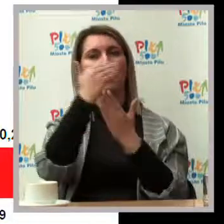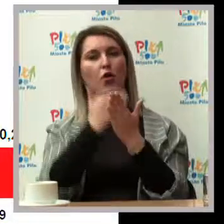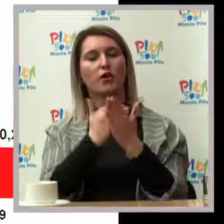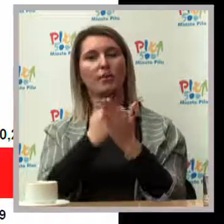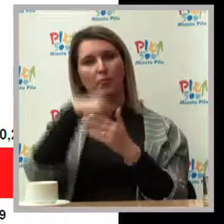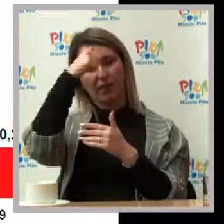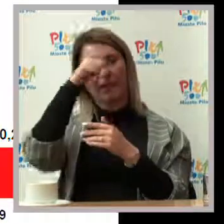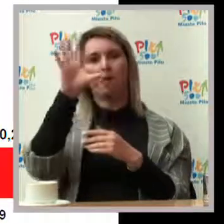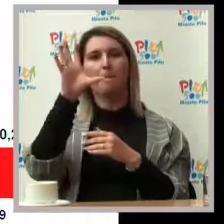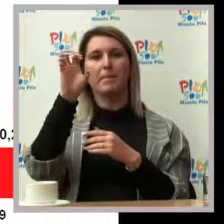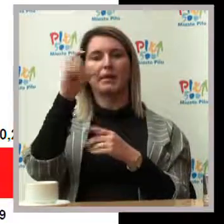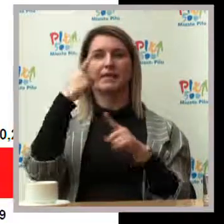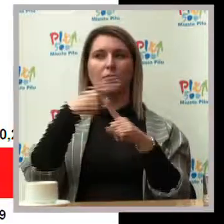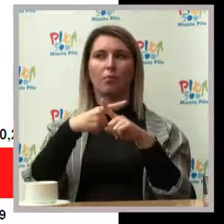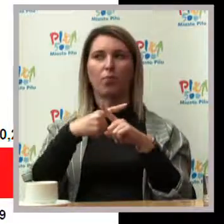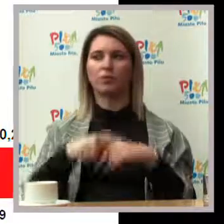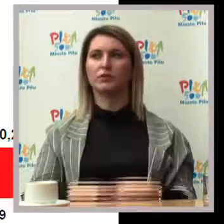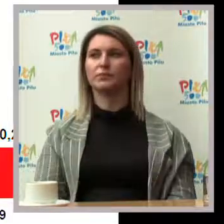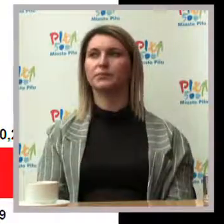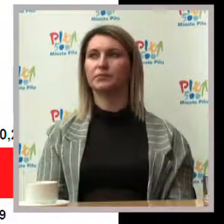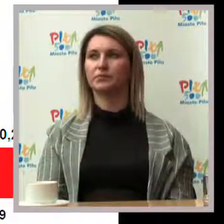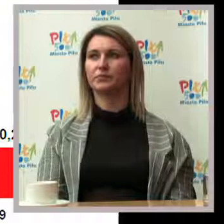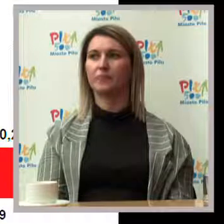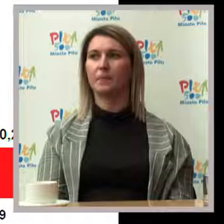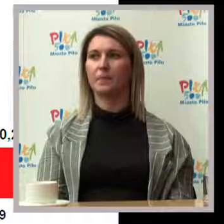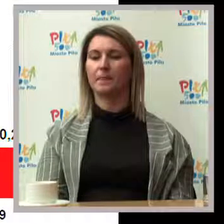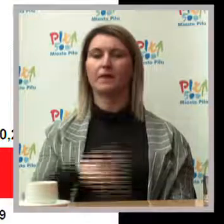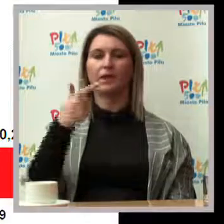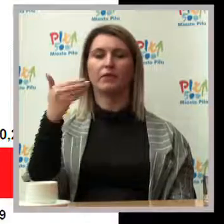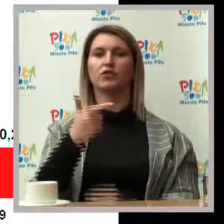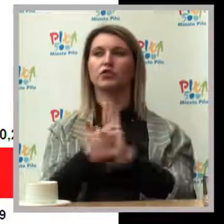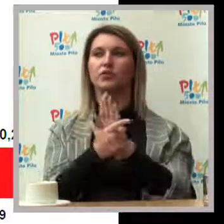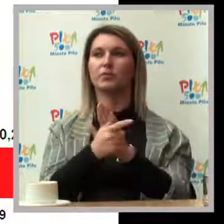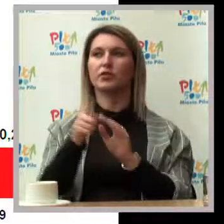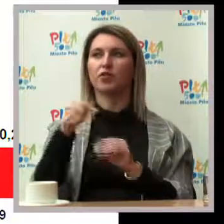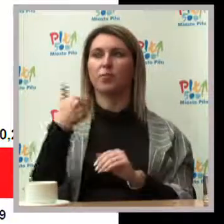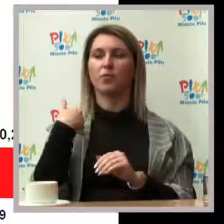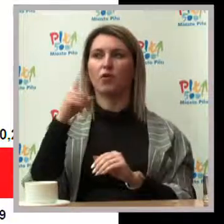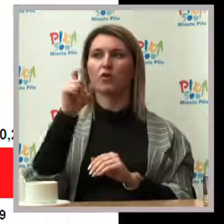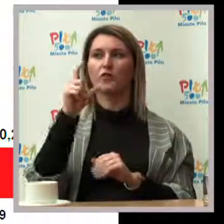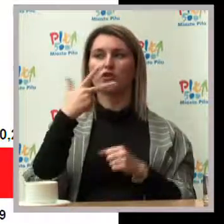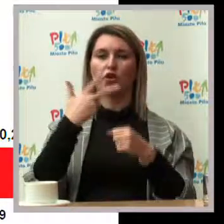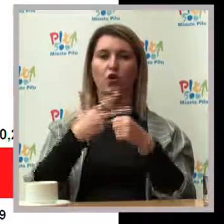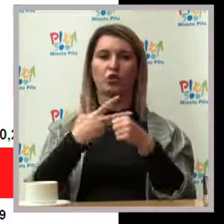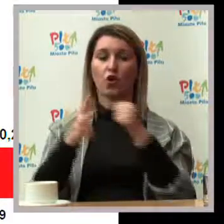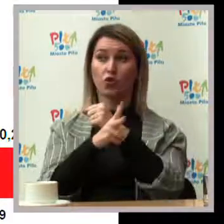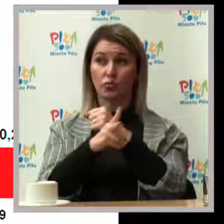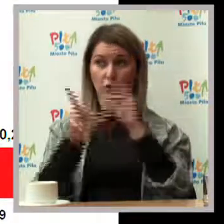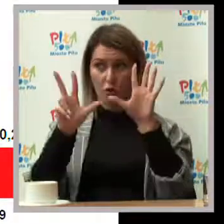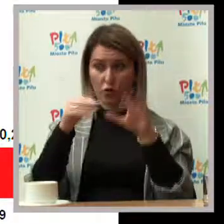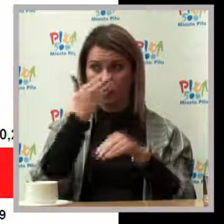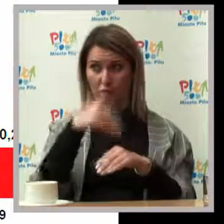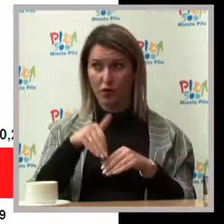na zwiększenie tych dochodów. W roku 2017 to 288 milionów i w tej